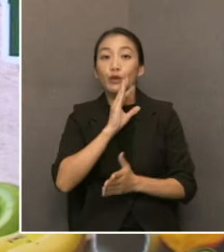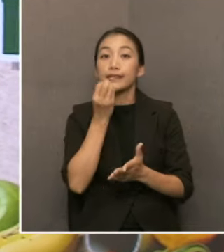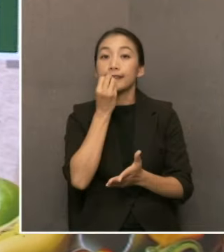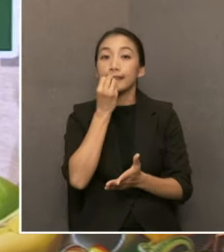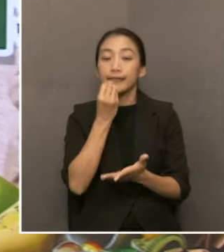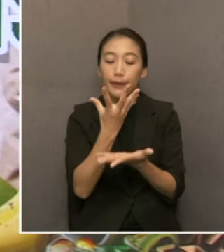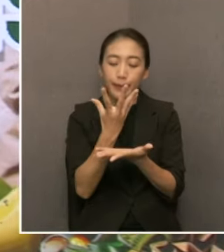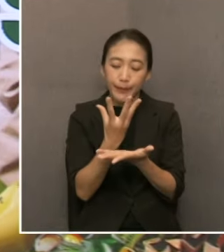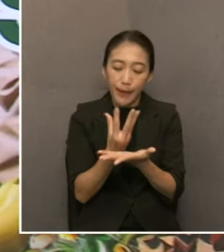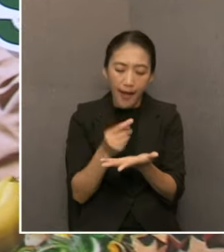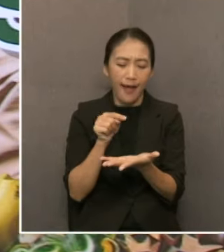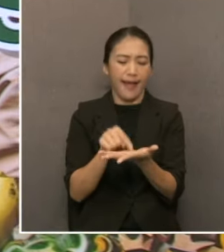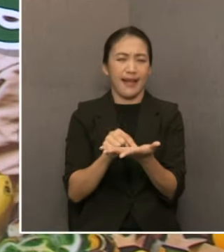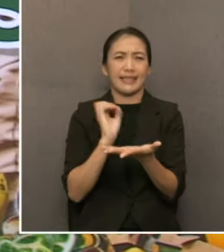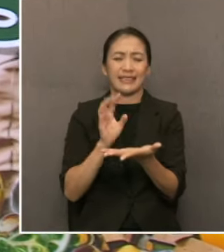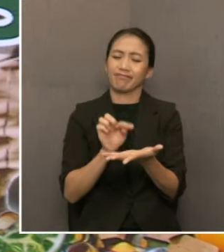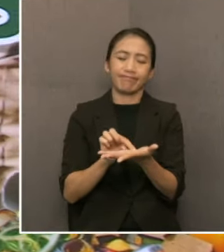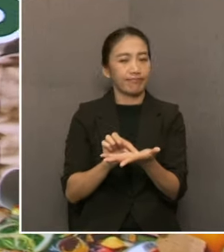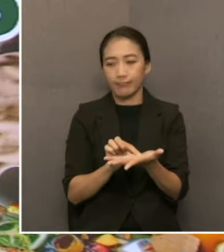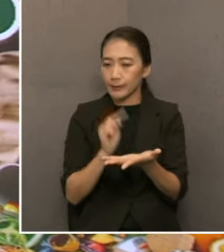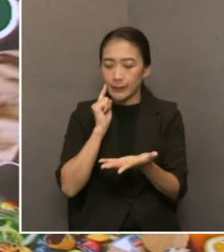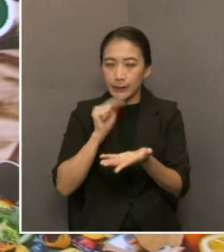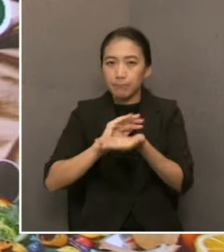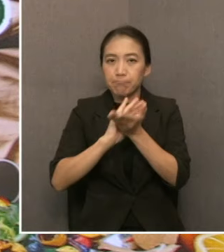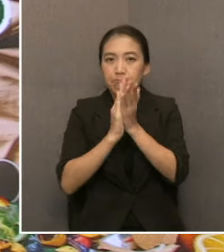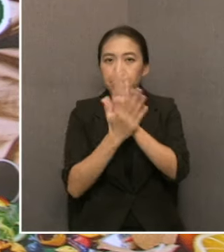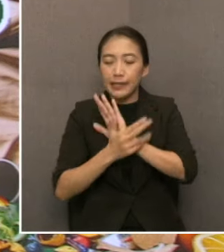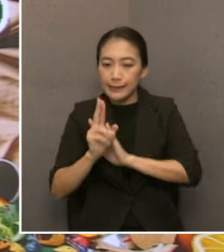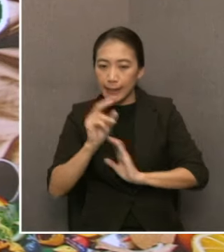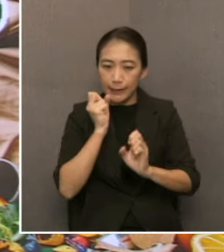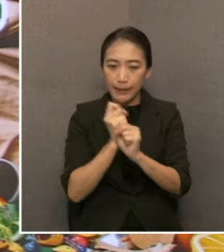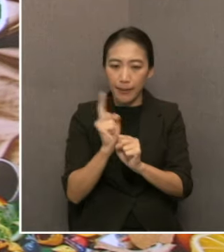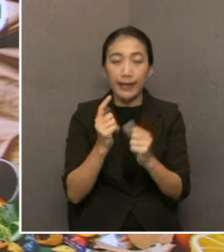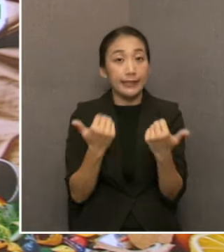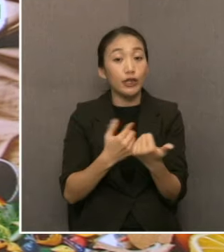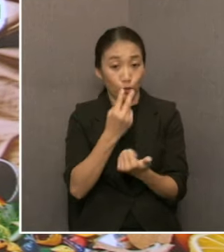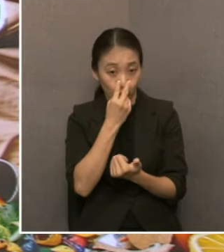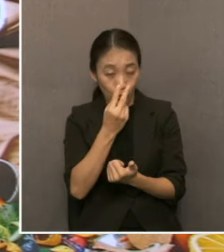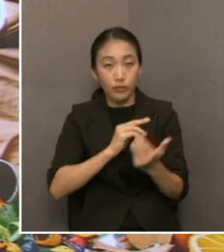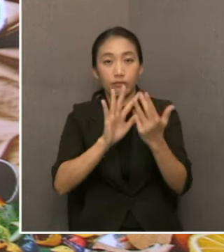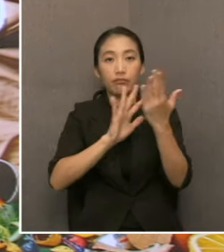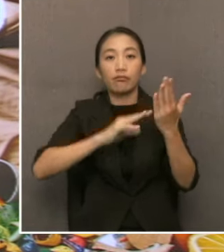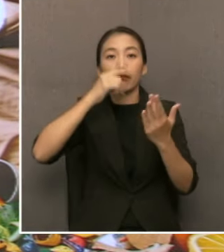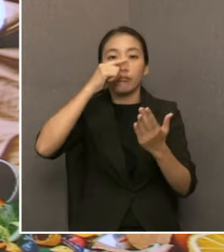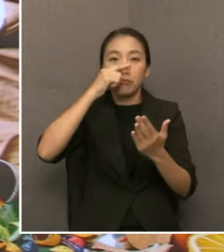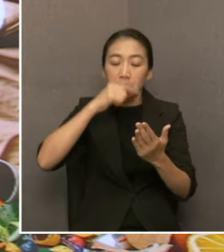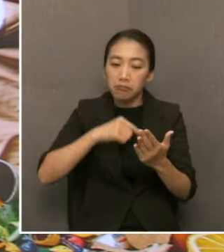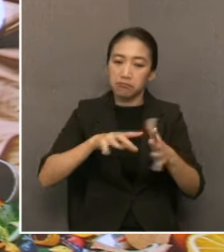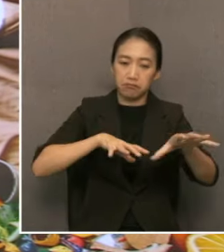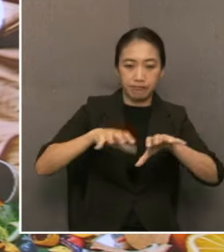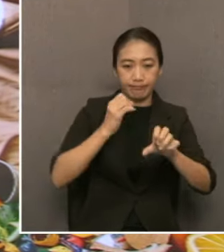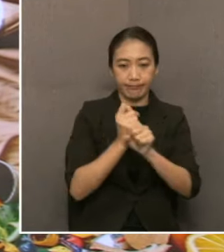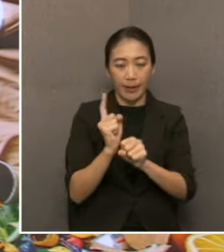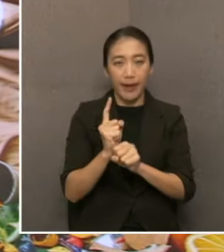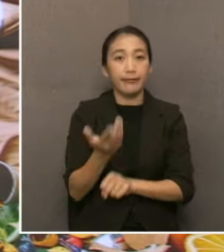ชน์ให้ได้มากที่สุดค่ะมาดูกันหน่อยนะคะเจาะลึกว่าในไทยเรามีการบริหารจัดการอย่างไรและคุณผู้ชมเองจะช่วยโลกเราได้อย่างไรบ้